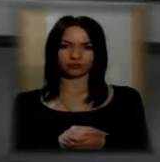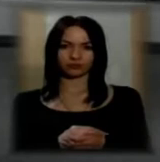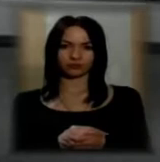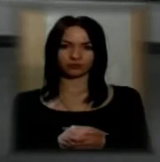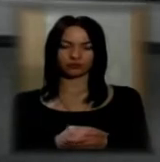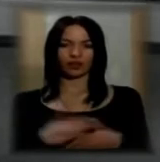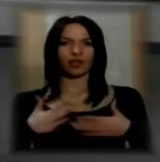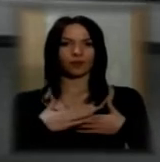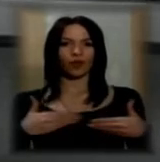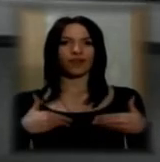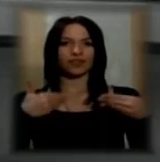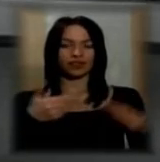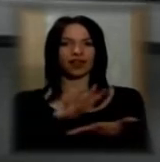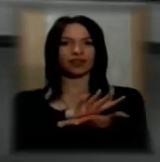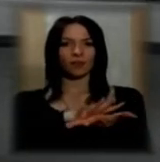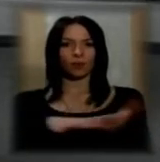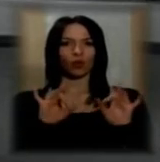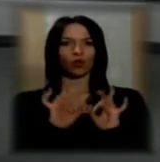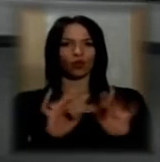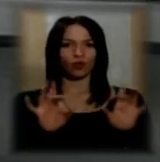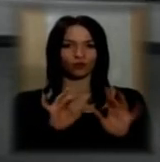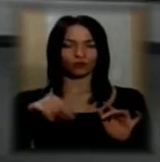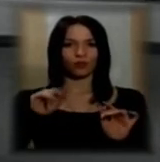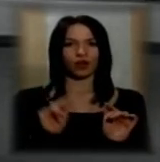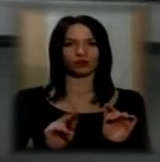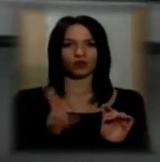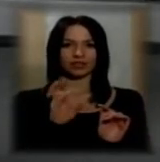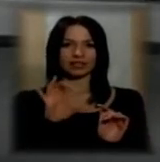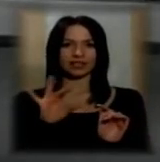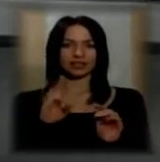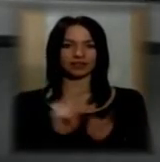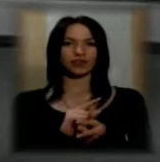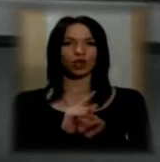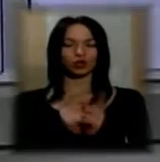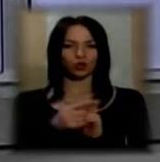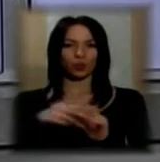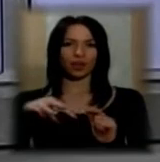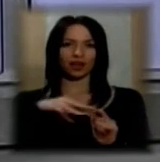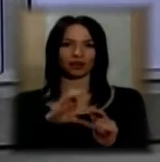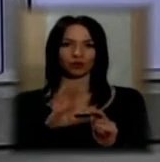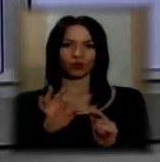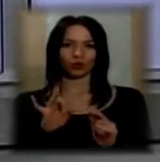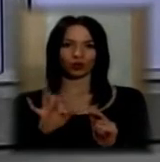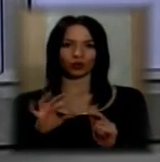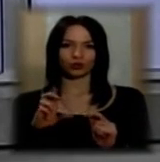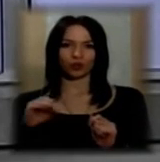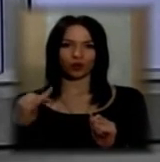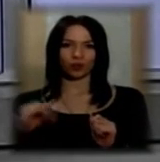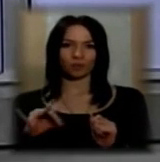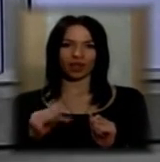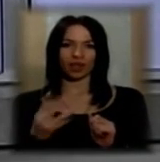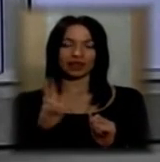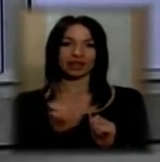Вітаємо, вітання! Продовжимо інформаційну добу. У студії Ксенія Сіліна, сурдопереклад Моніка Соробей. 3 години тому в